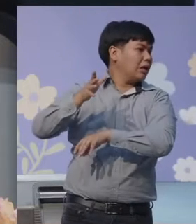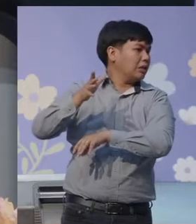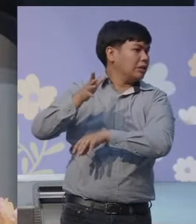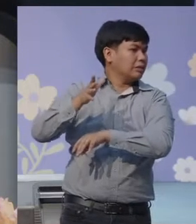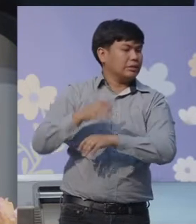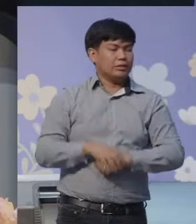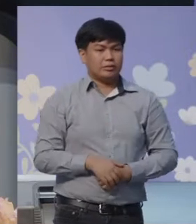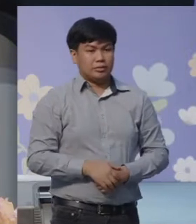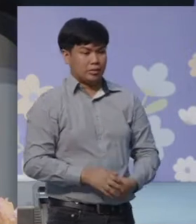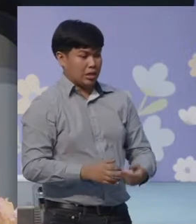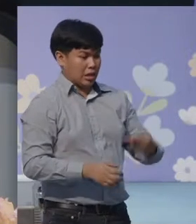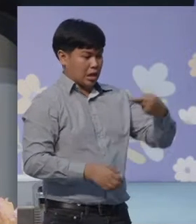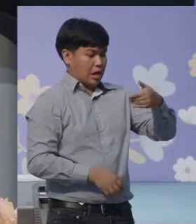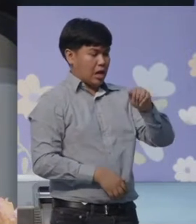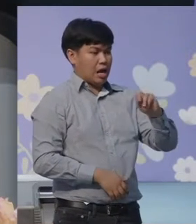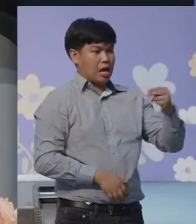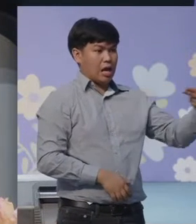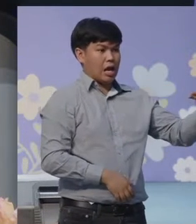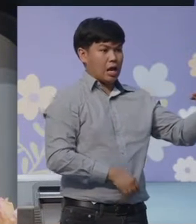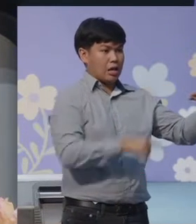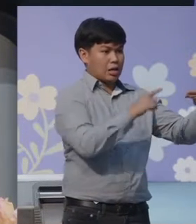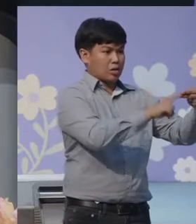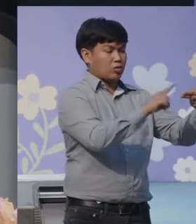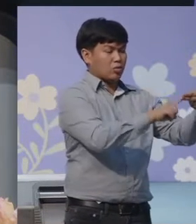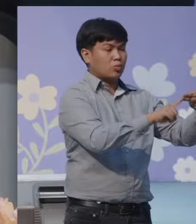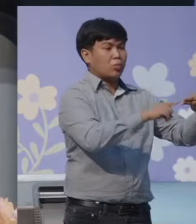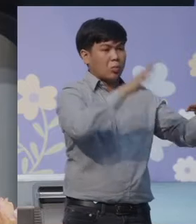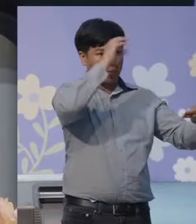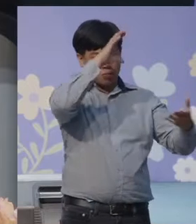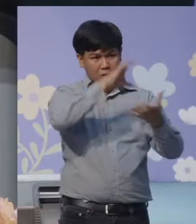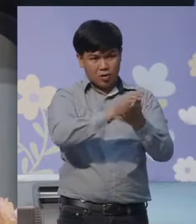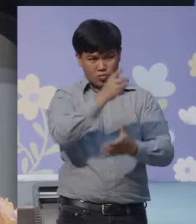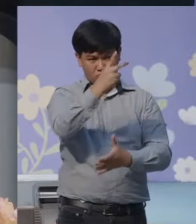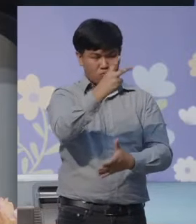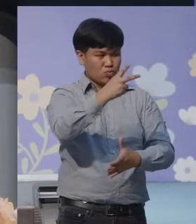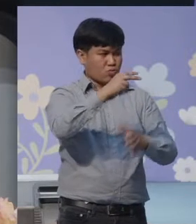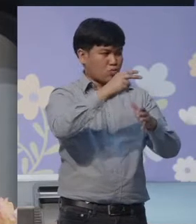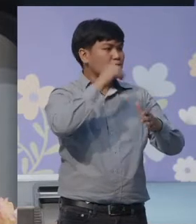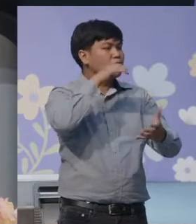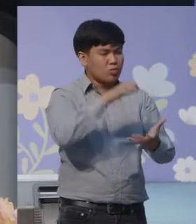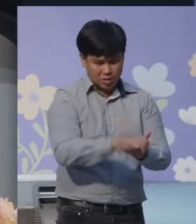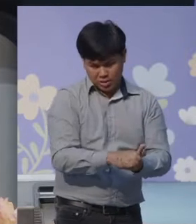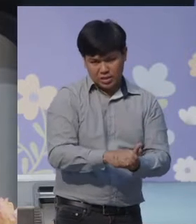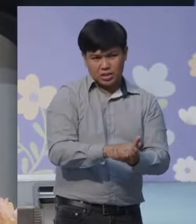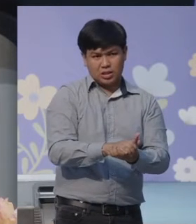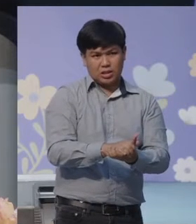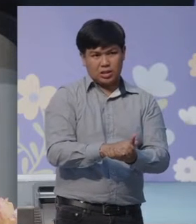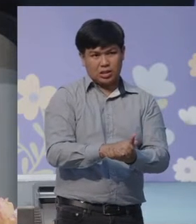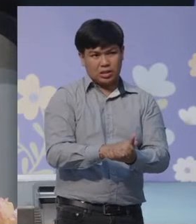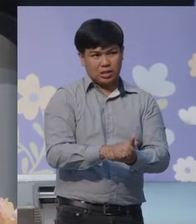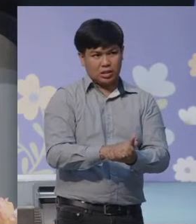nasa pamilya ng isang lalaki na dalawang asawa. Yung lalaki,